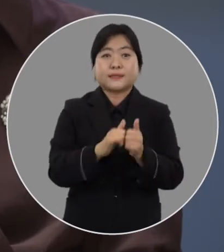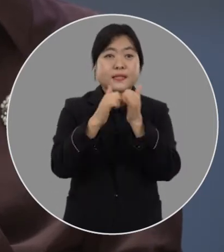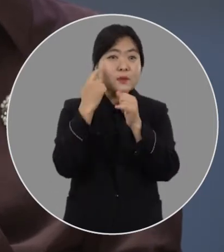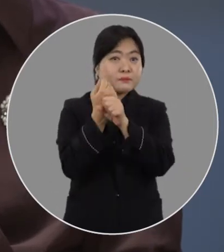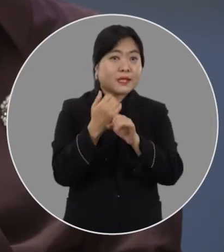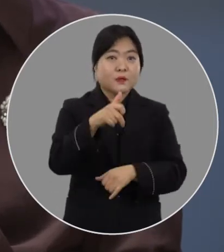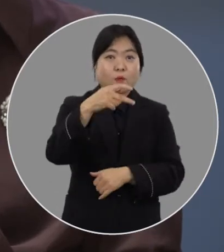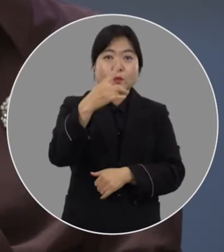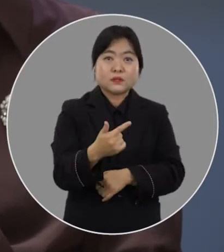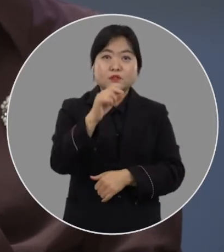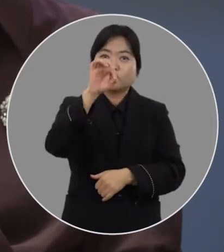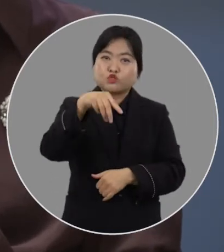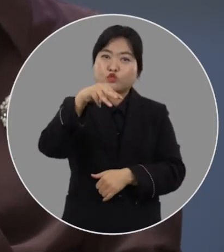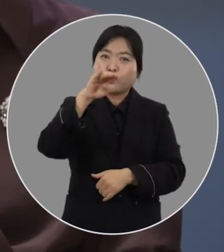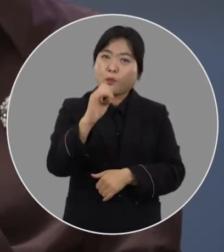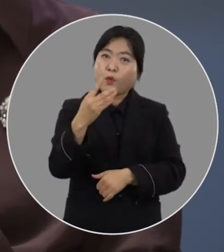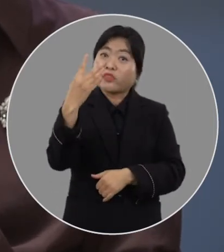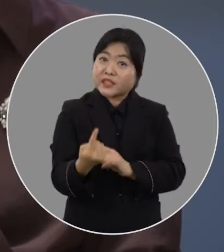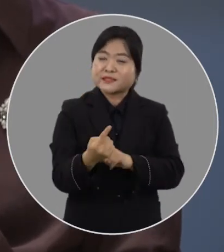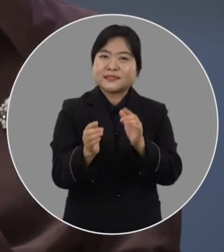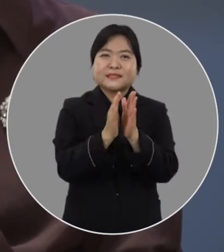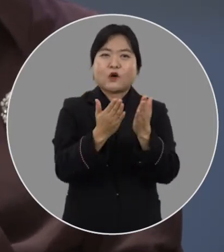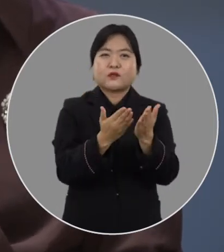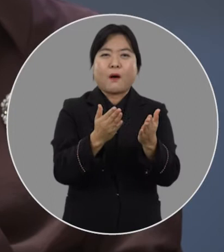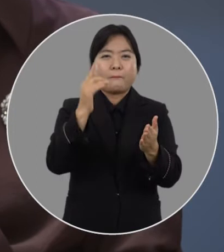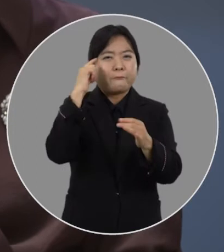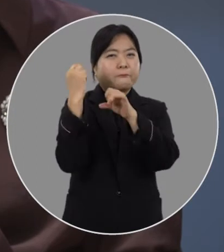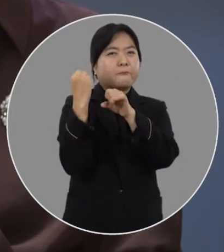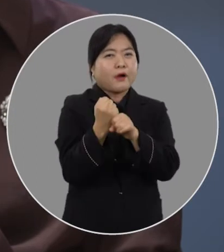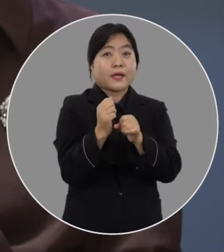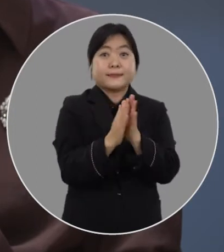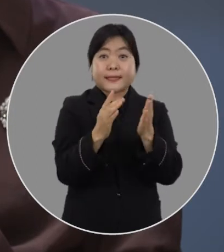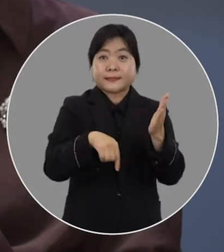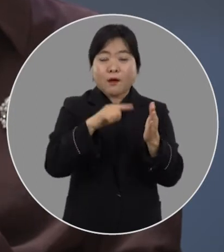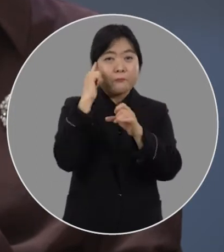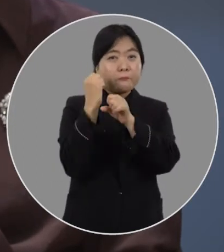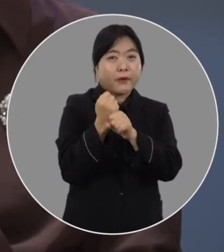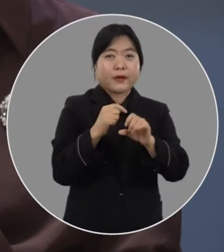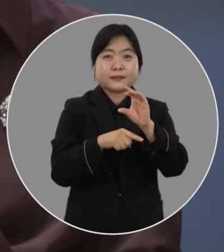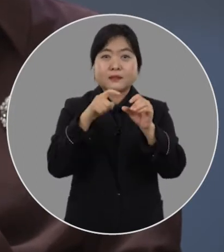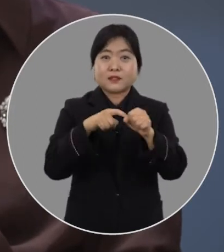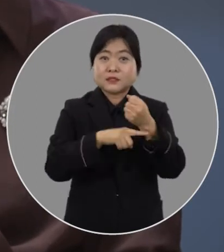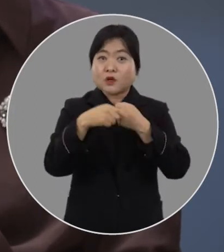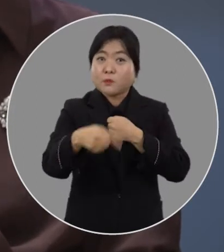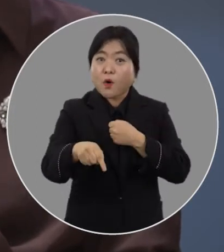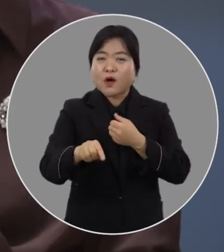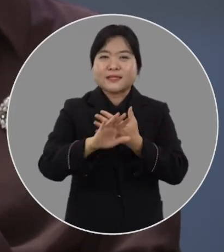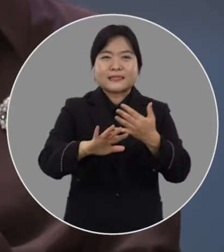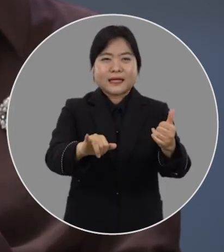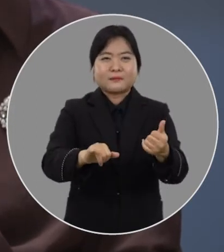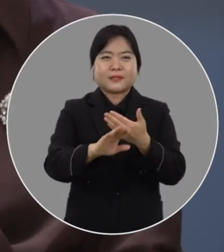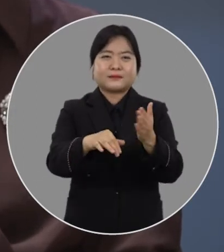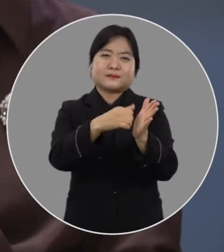사회심리학자 고든 울프트는 그의 저서 편견에서 편견의 사전적 정의는 다른 사람 혹은